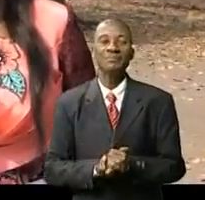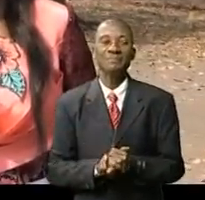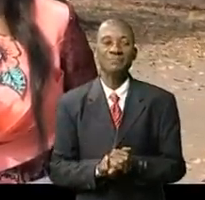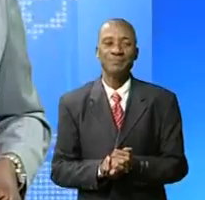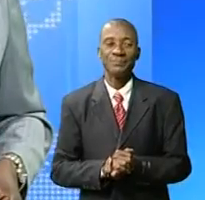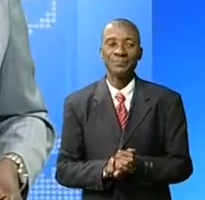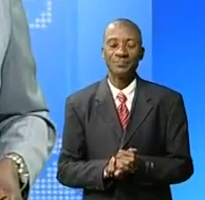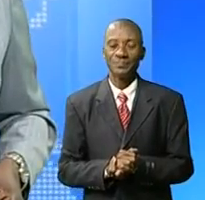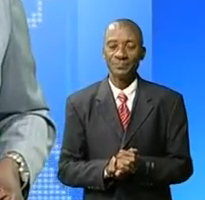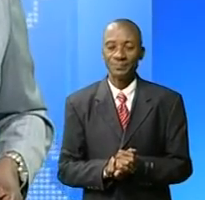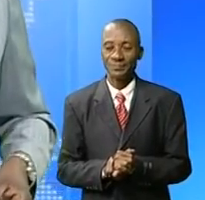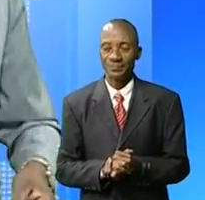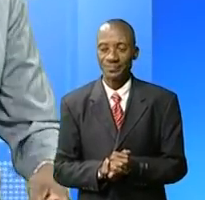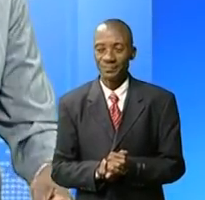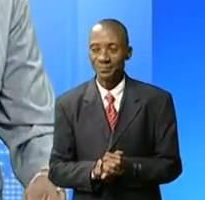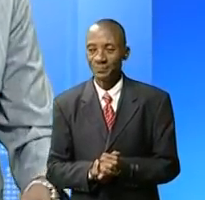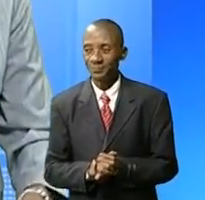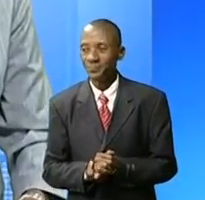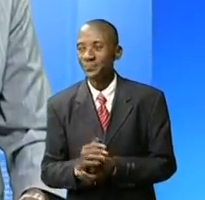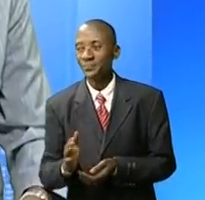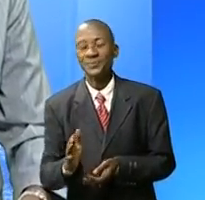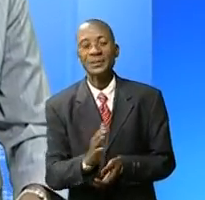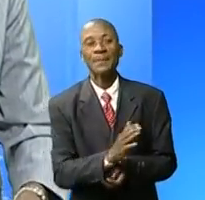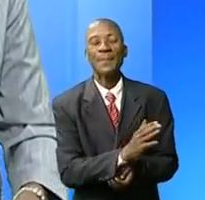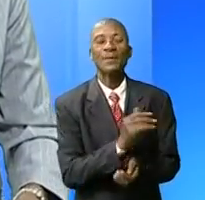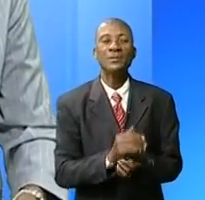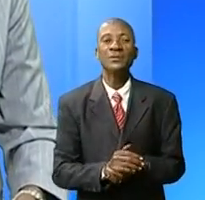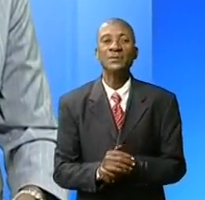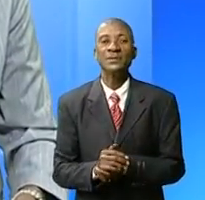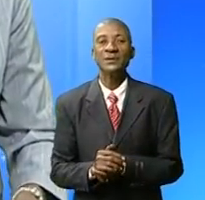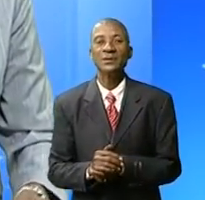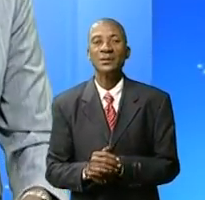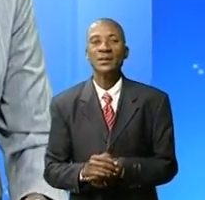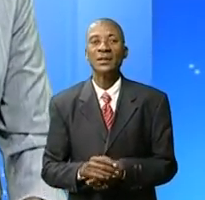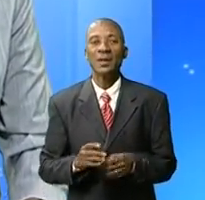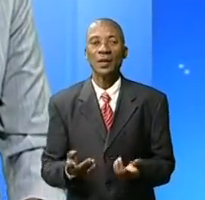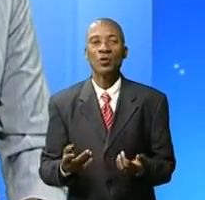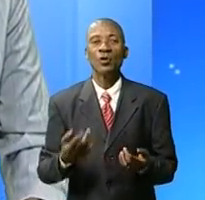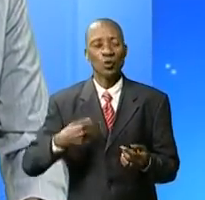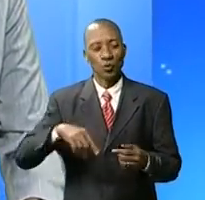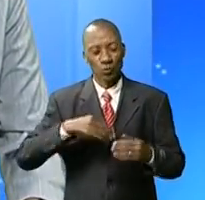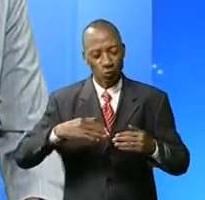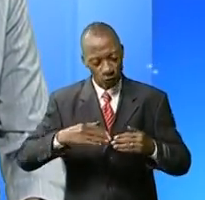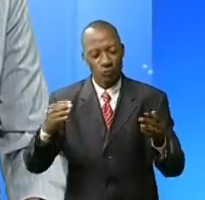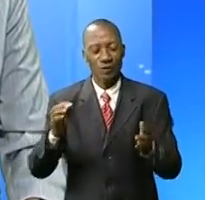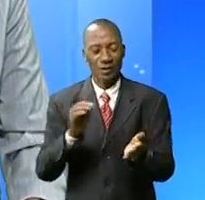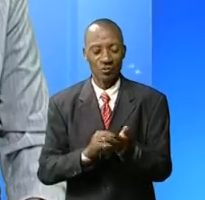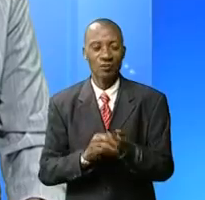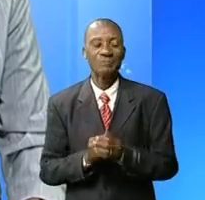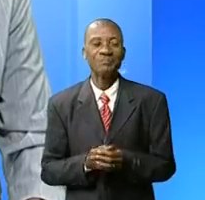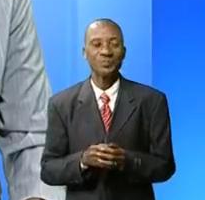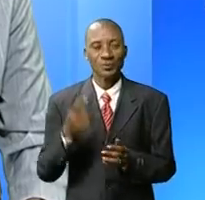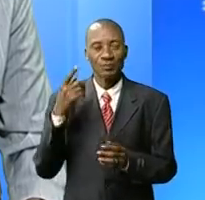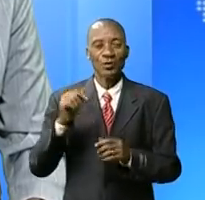Congolaise. Merci Patsy Tondwangu. Et puis démarrage du jury national des sciences techniques nationales ce